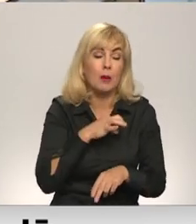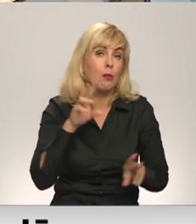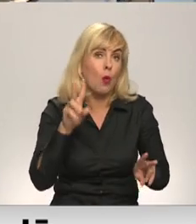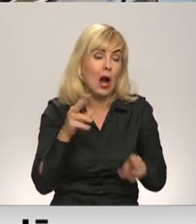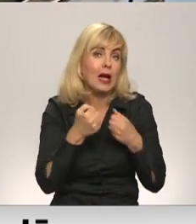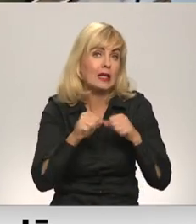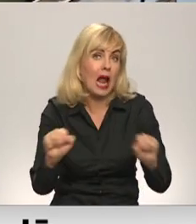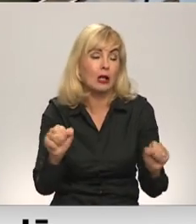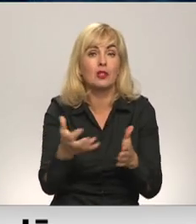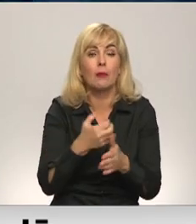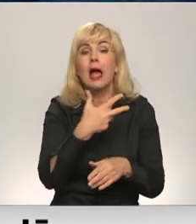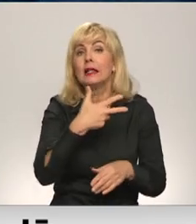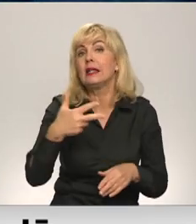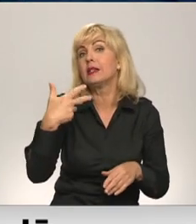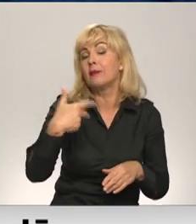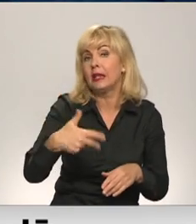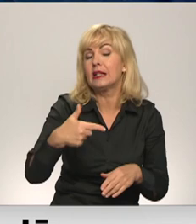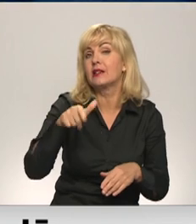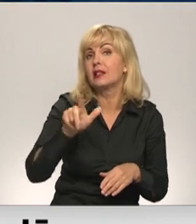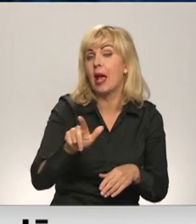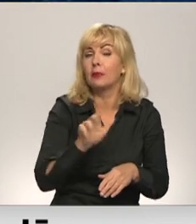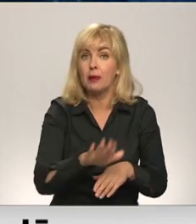rehabilitāciju saņēmuši 337 bērni.